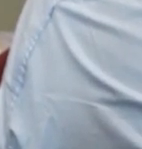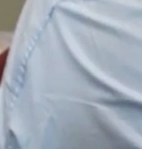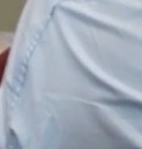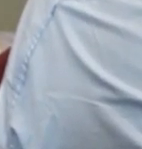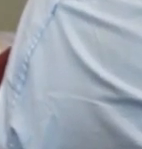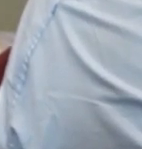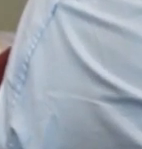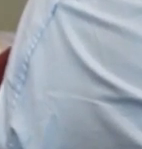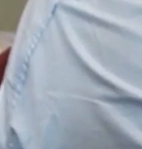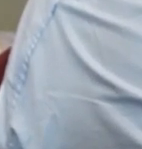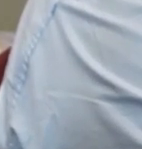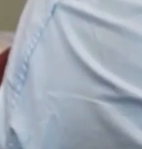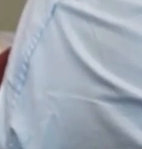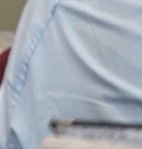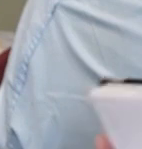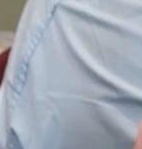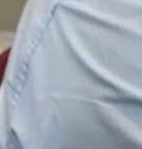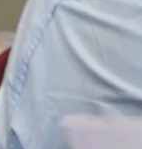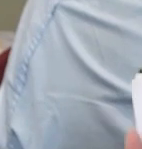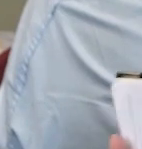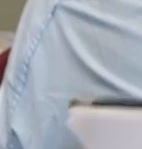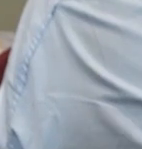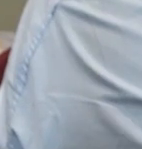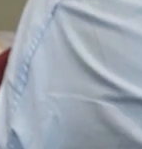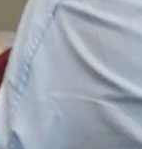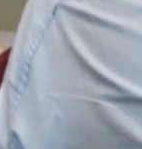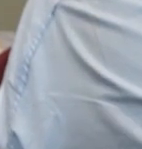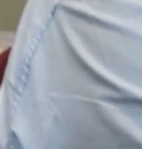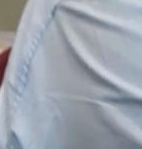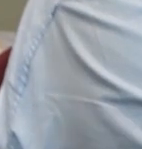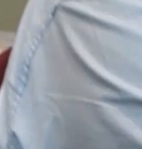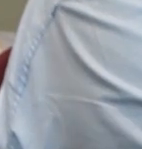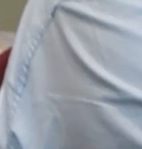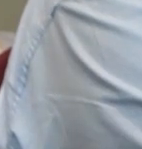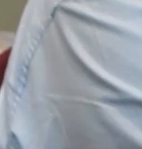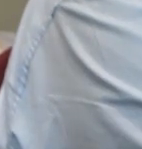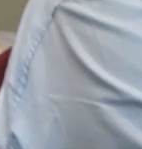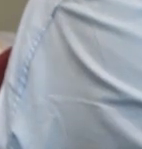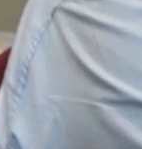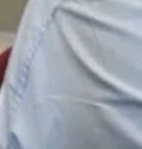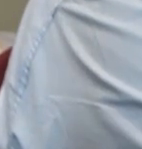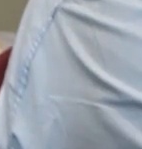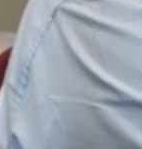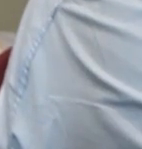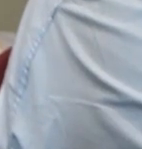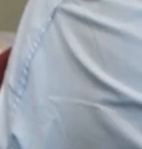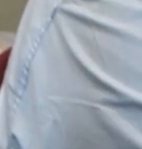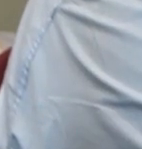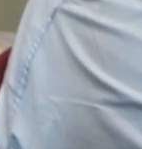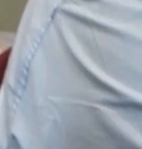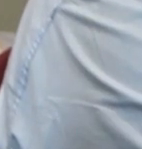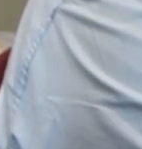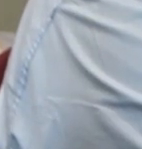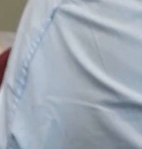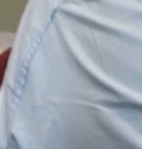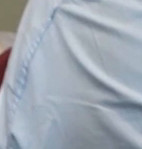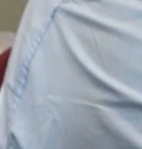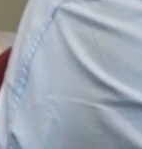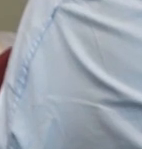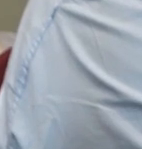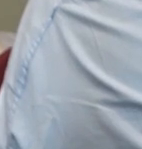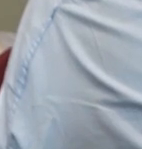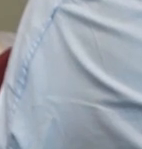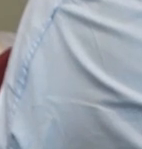dengan lpsk seperti itu Nah kembali lagi apa saja yang menjadi program perlindungan di kami